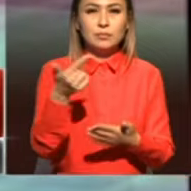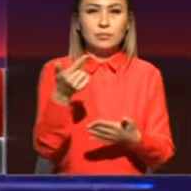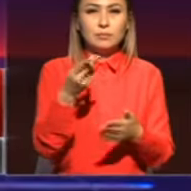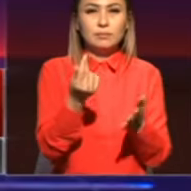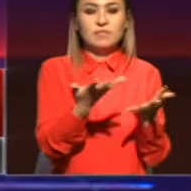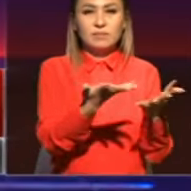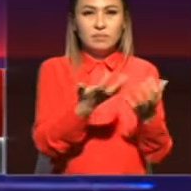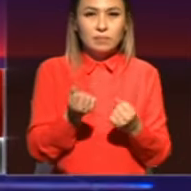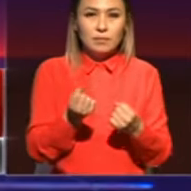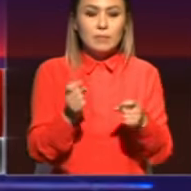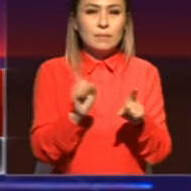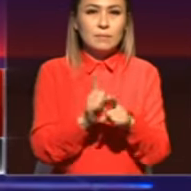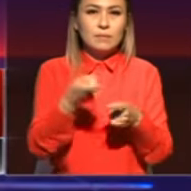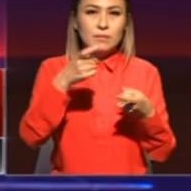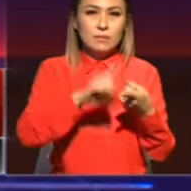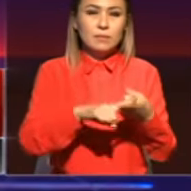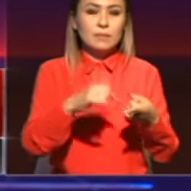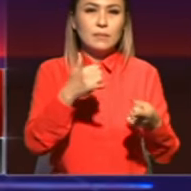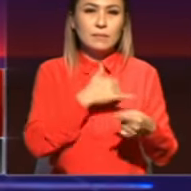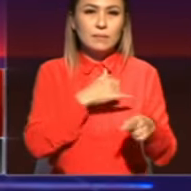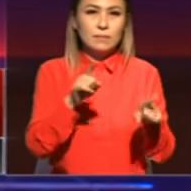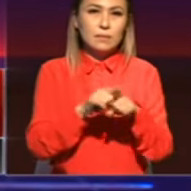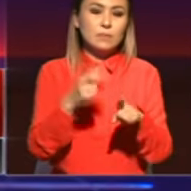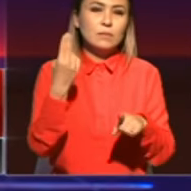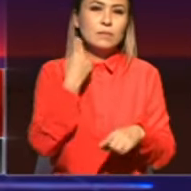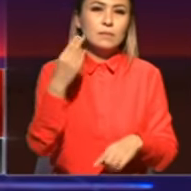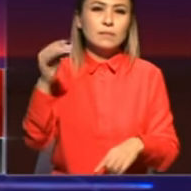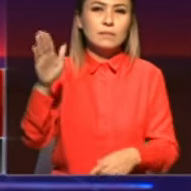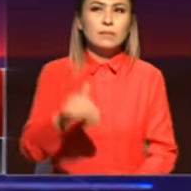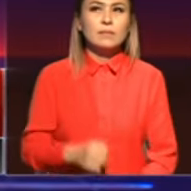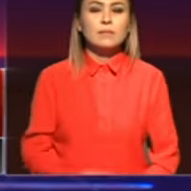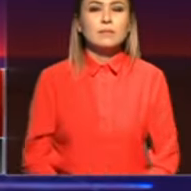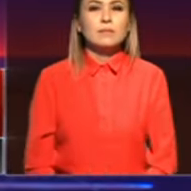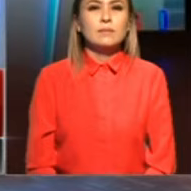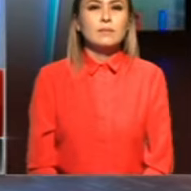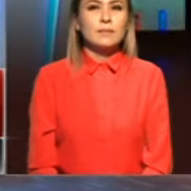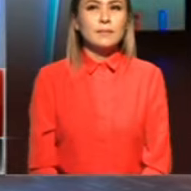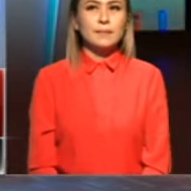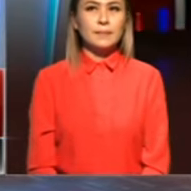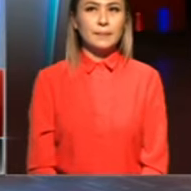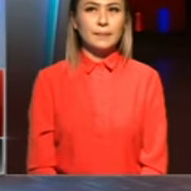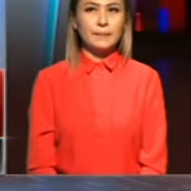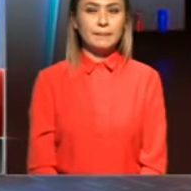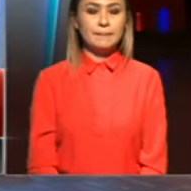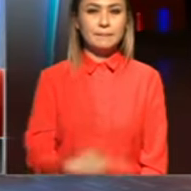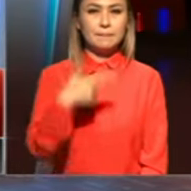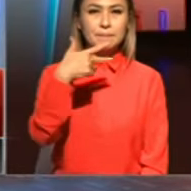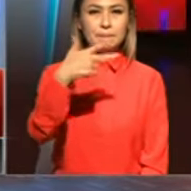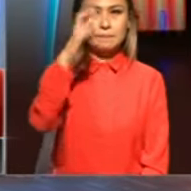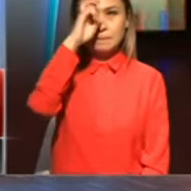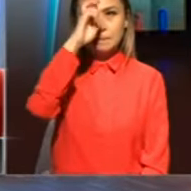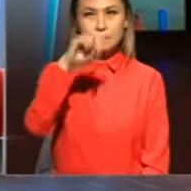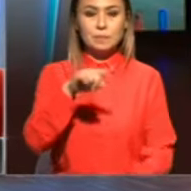қалады да, соның шамасына қарап біз сияқты елдер қарыз ала алады. Ерғанат, бұл жерде үш мемлекет дамушы